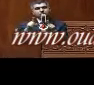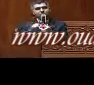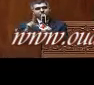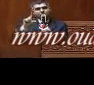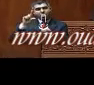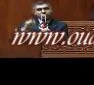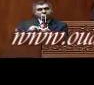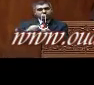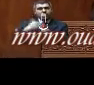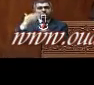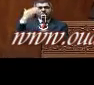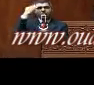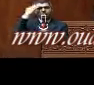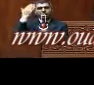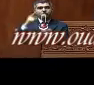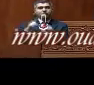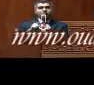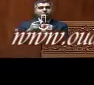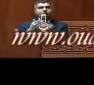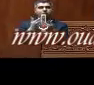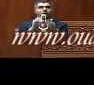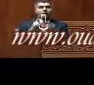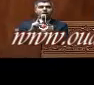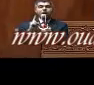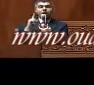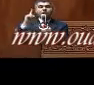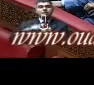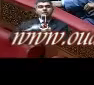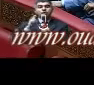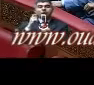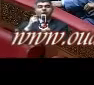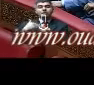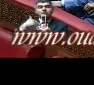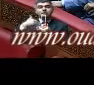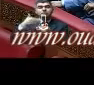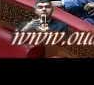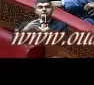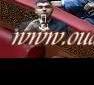وقليل، ولكن حسن من والو يصبح من النهار الاول ما كاين حتى حاجه.